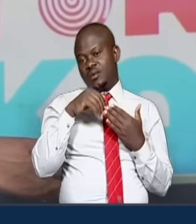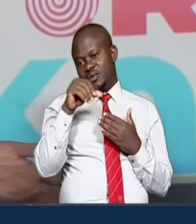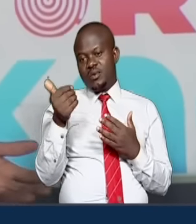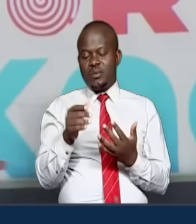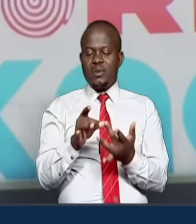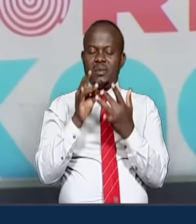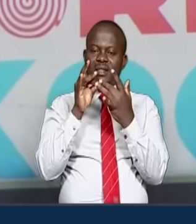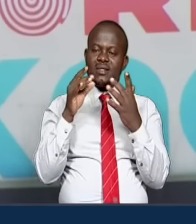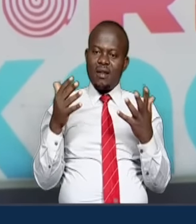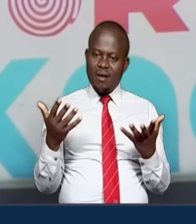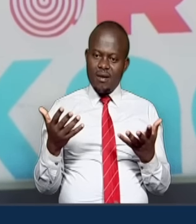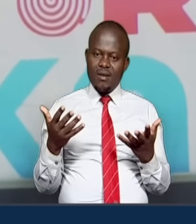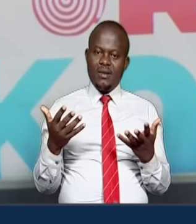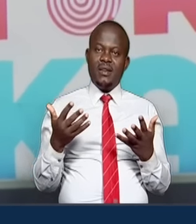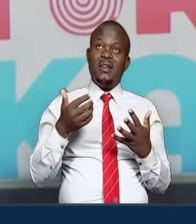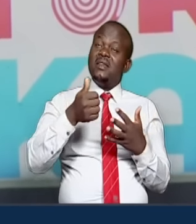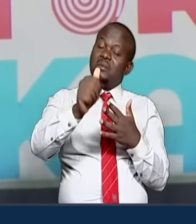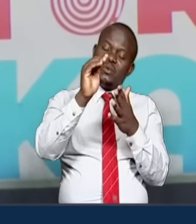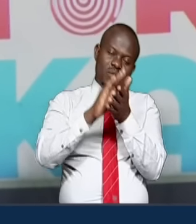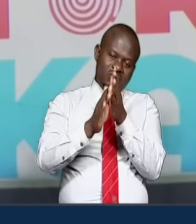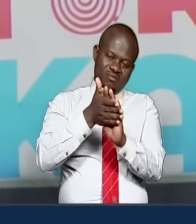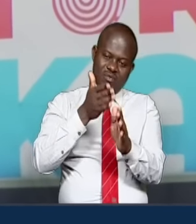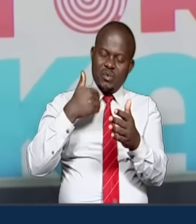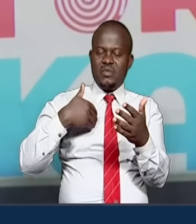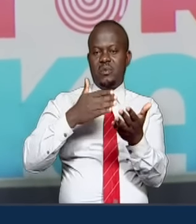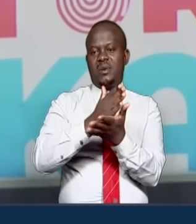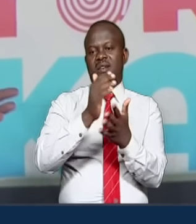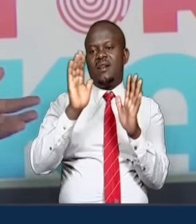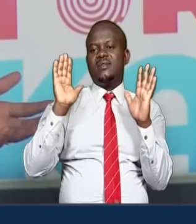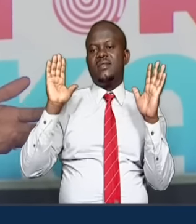budasa ibyo rwose mubifitiye uburenganzira